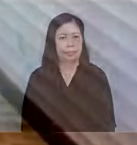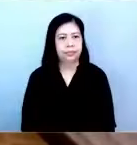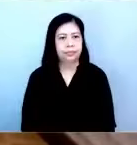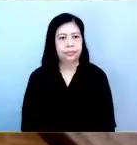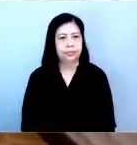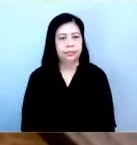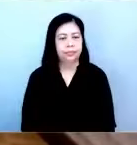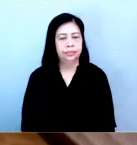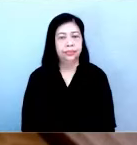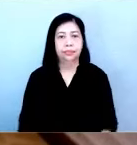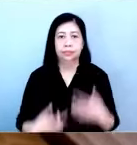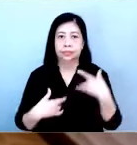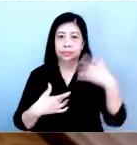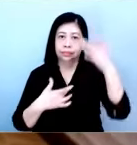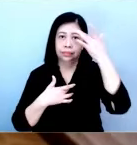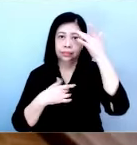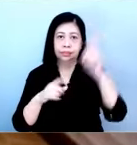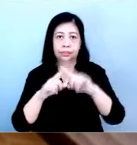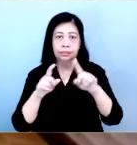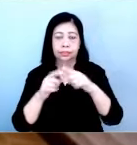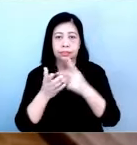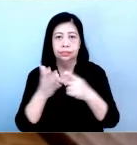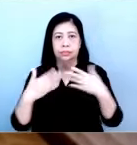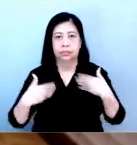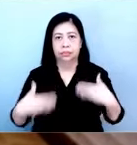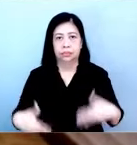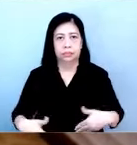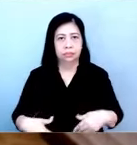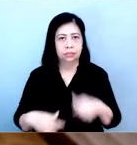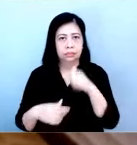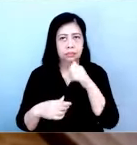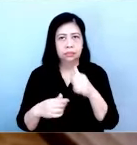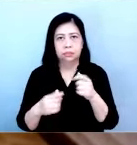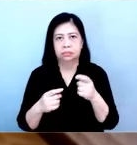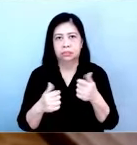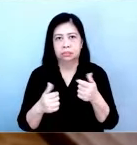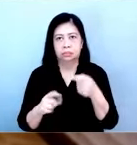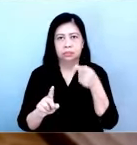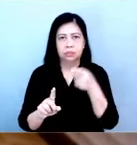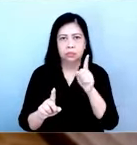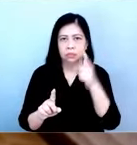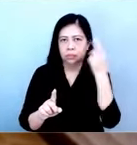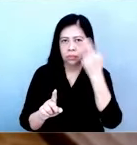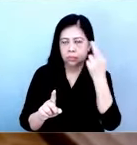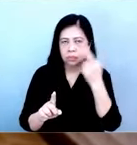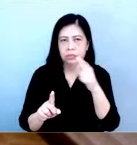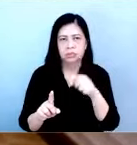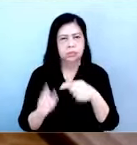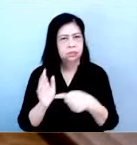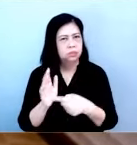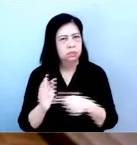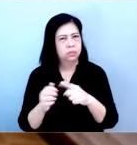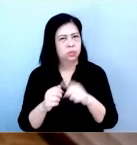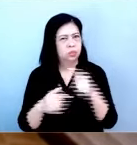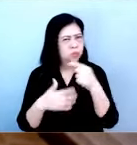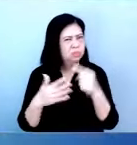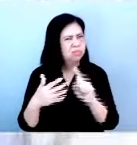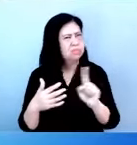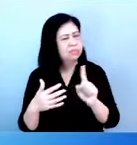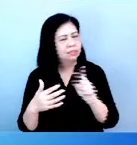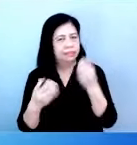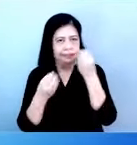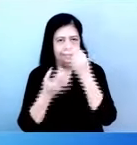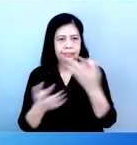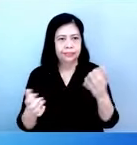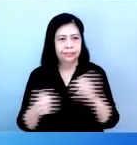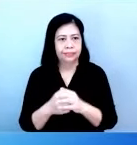May mga sakit sa iba't ibang bahagi ng katawan na hindi basta-basta matutukoy ang sanhi. Sintomas ba ito ng alim? Yan ang ating alamin. Tanong